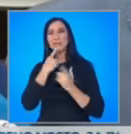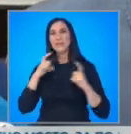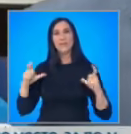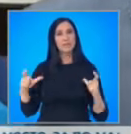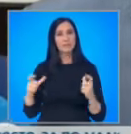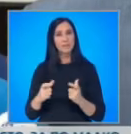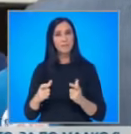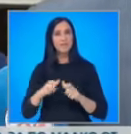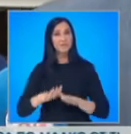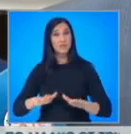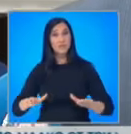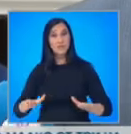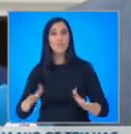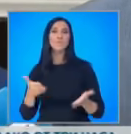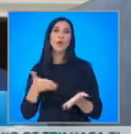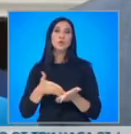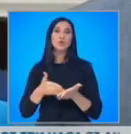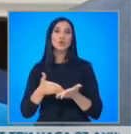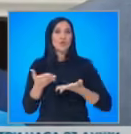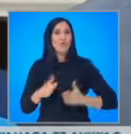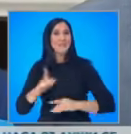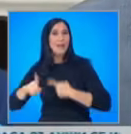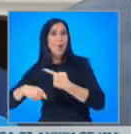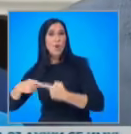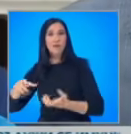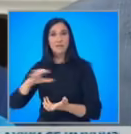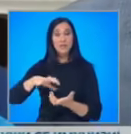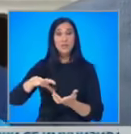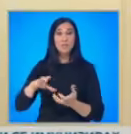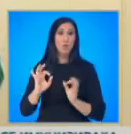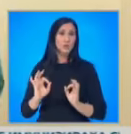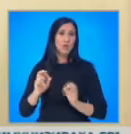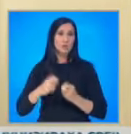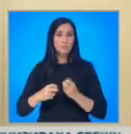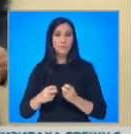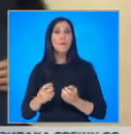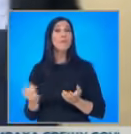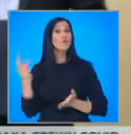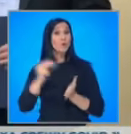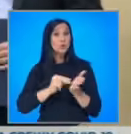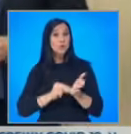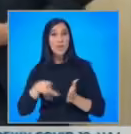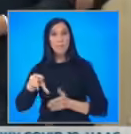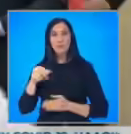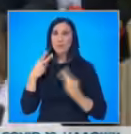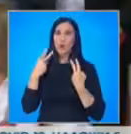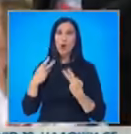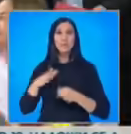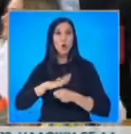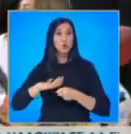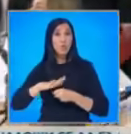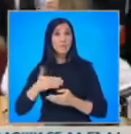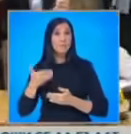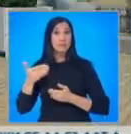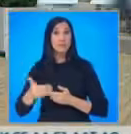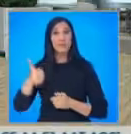семействата с деца, тъй като демографската криза е един от най-сериозните проблеми. Преизчисляването на пенсиите се оказаха основен